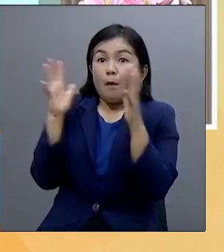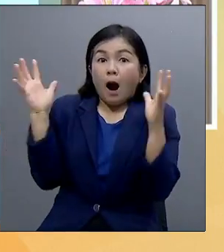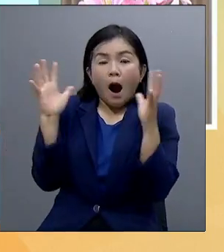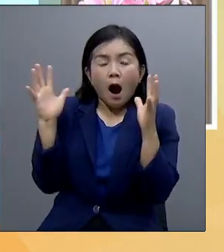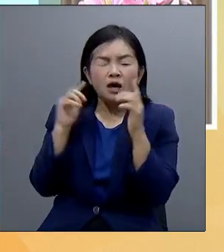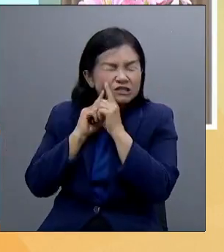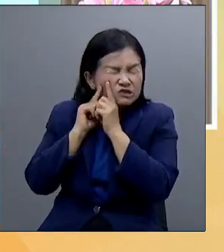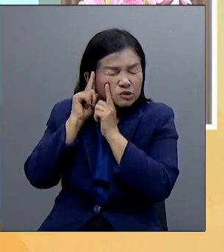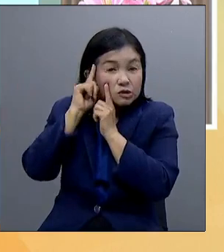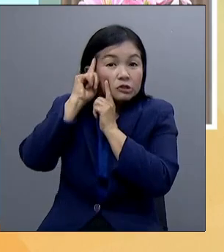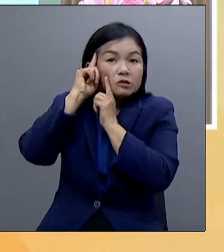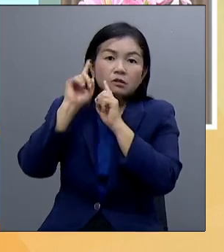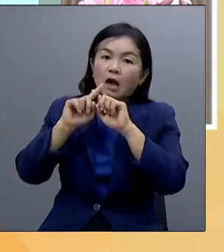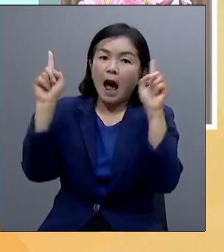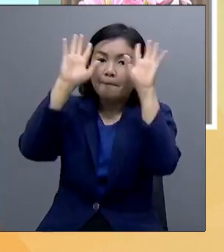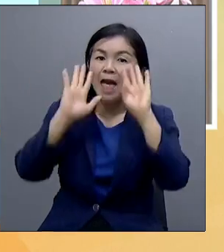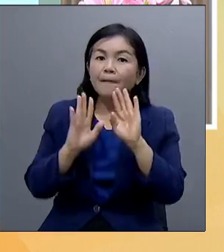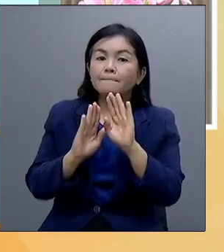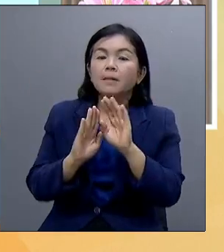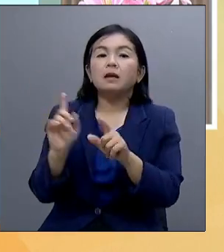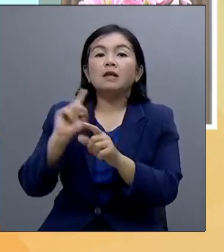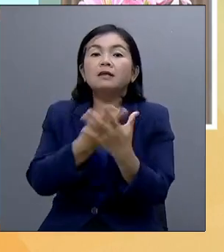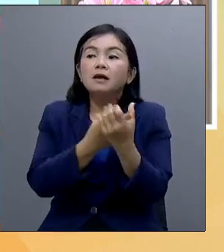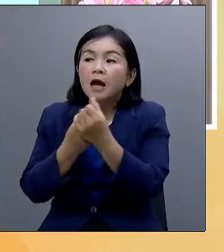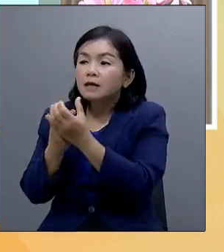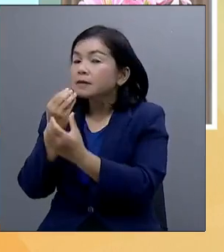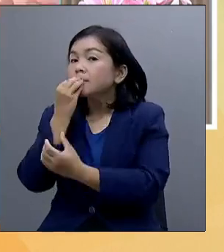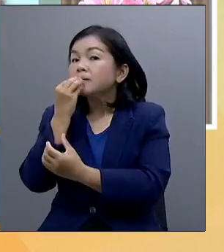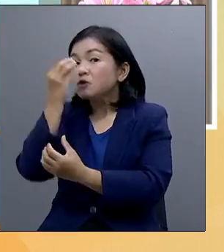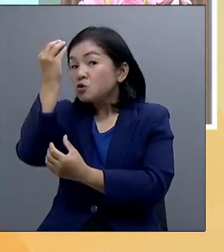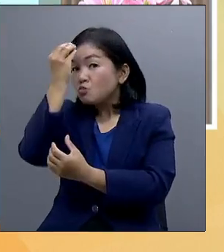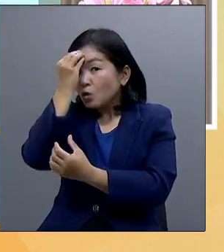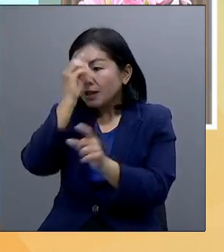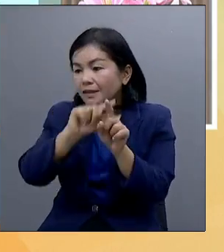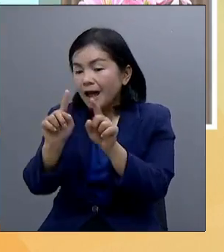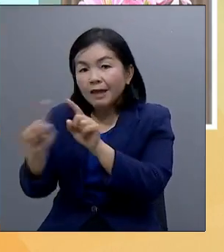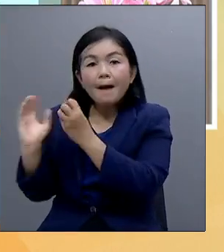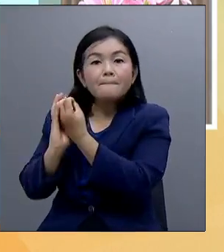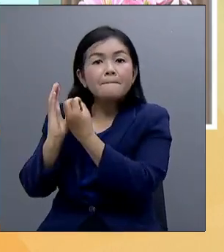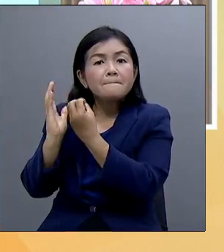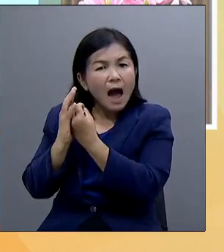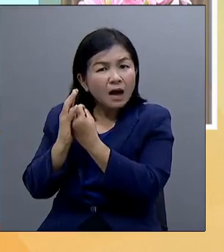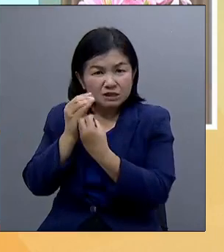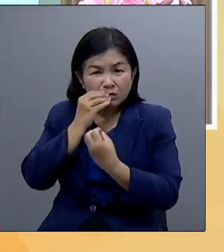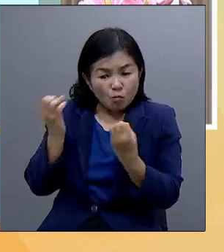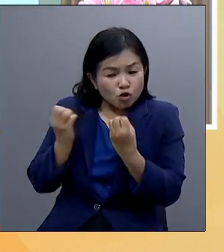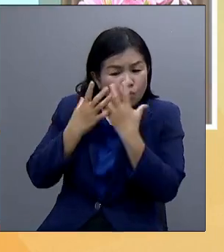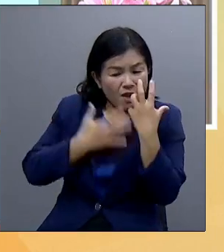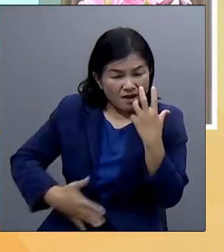องกินกับซูชิหรือว่าซาซิมิอะไรเลยนะครับพูดถึงประโยชน์ไปแล้วความอร่อยไปแล้วโทษมันมีไหมครับอาจารย์